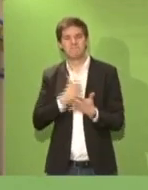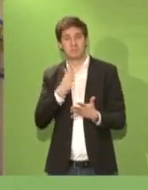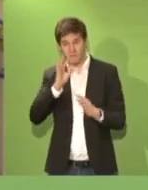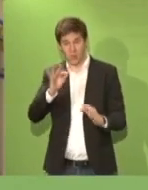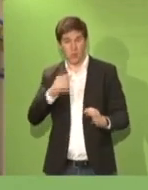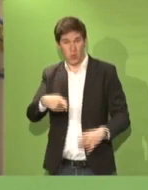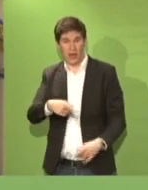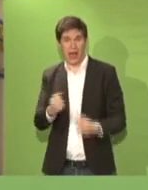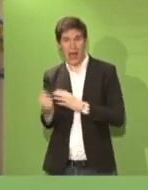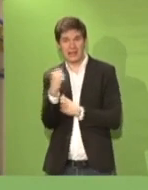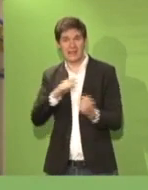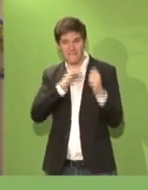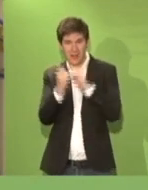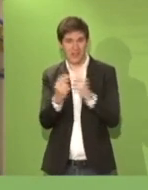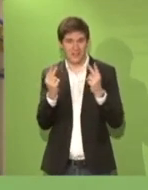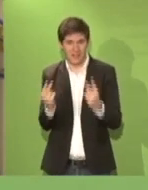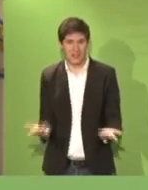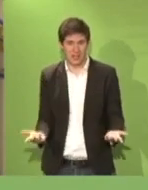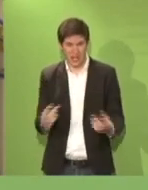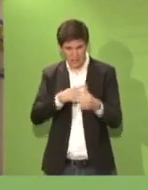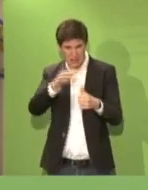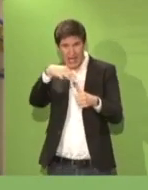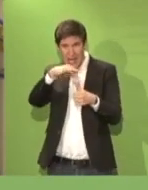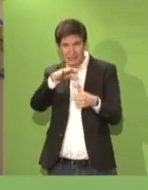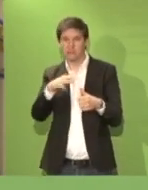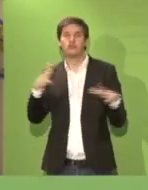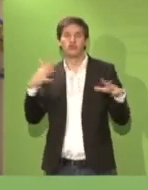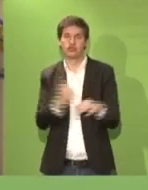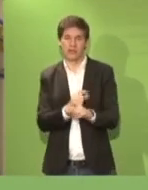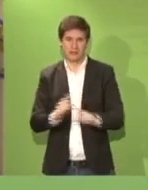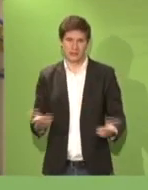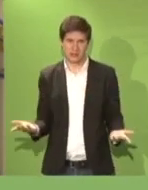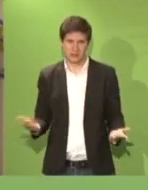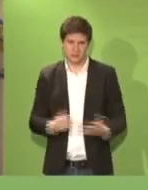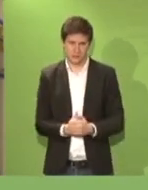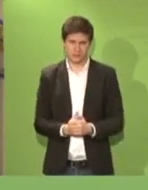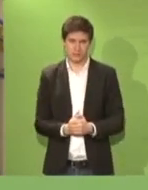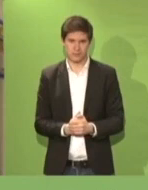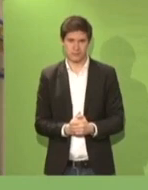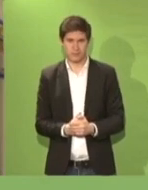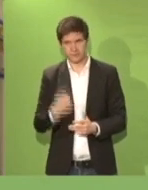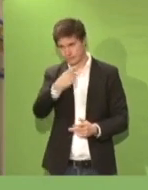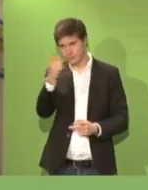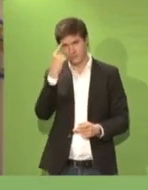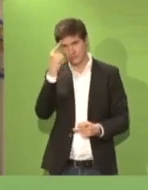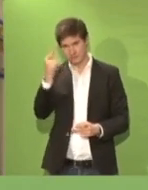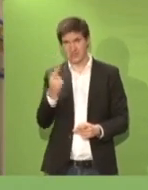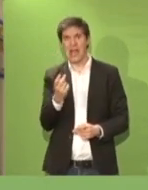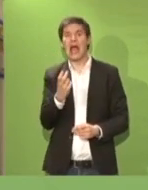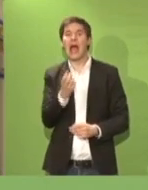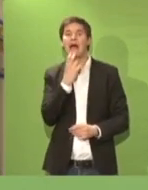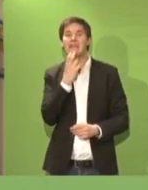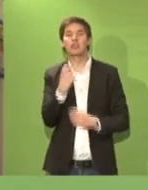Energiewende ist, er allein wird den genannten Herausforderungen nicht gerecht. Denkt an die Energiesparlampe. Sie